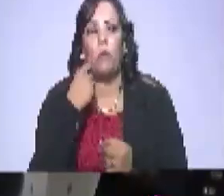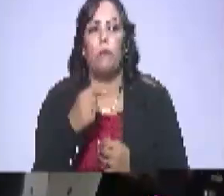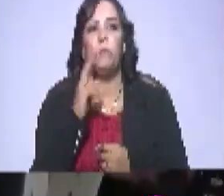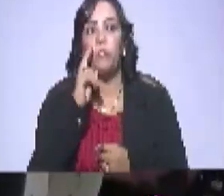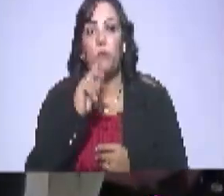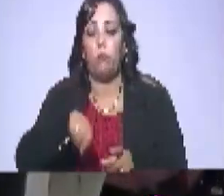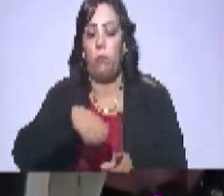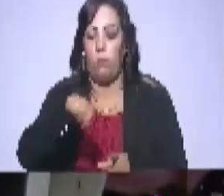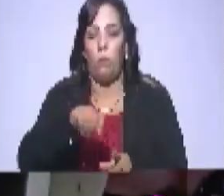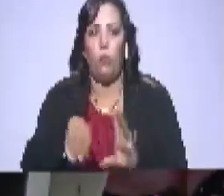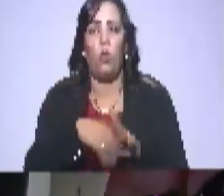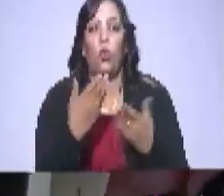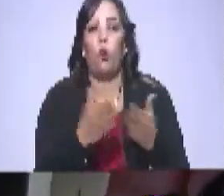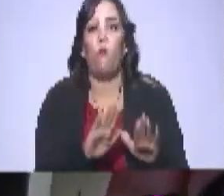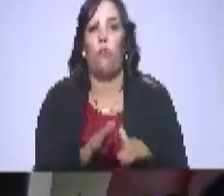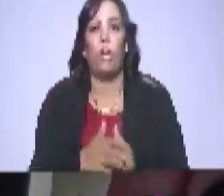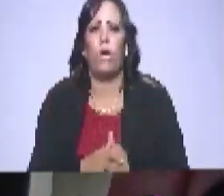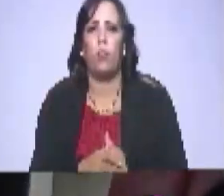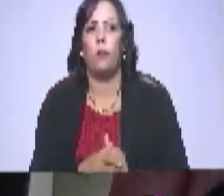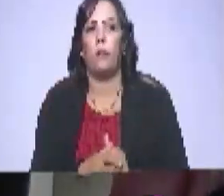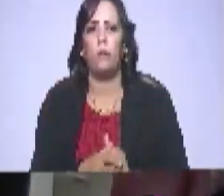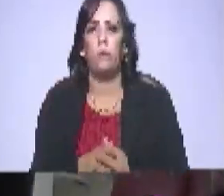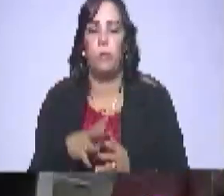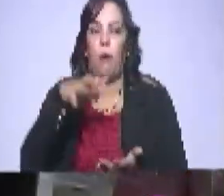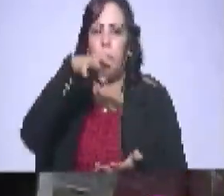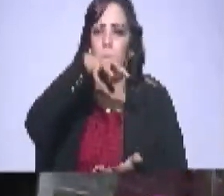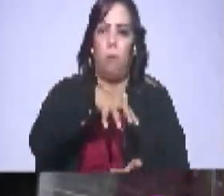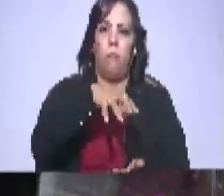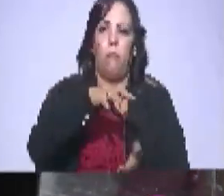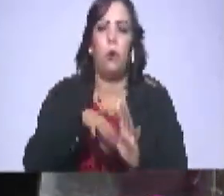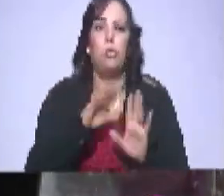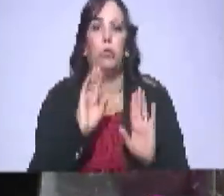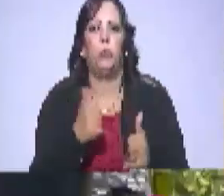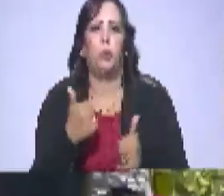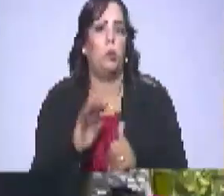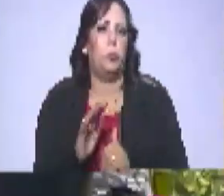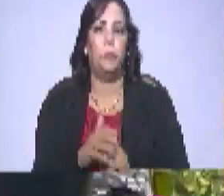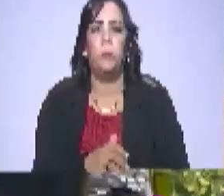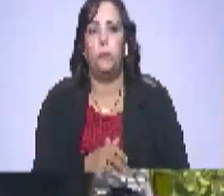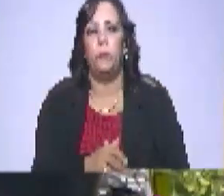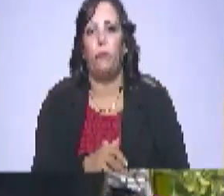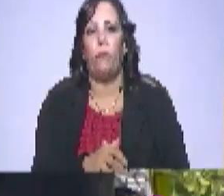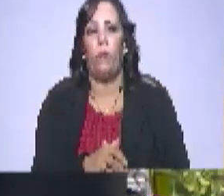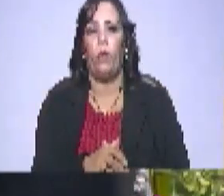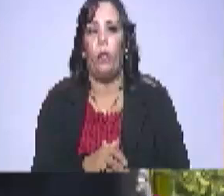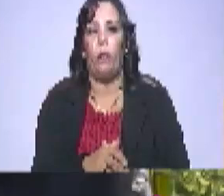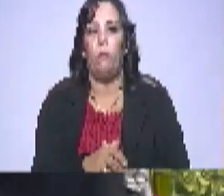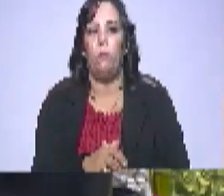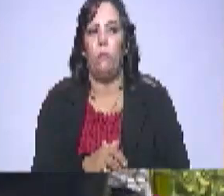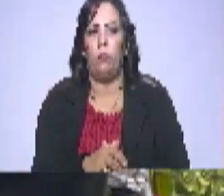احنا ممكن نسيبه هنا دكتوره لو هو مش هيضايقك يعني. لا مش هيضايقك. مش مضايقك؟ لا